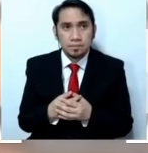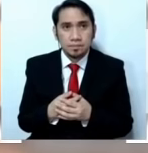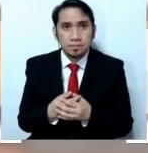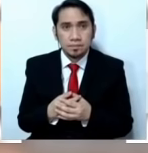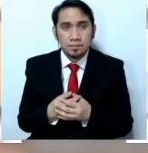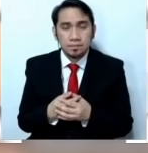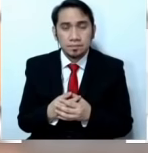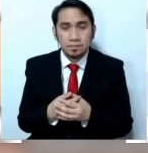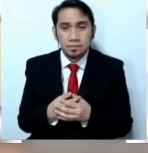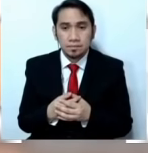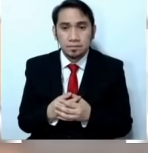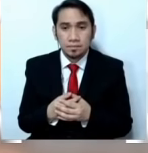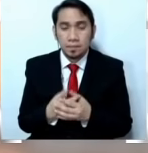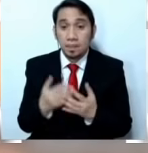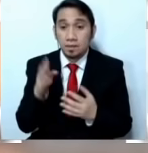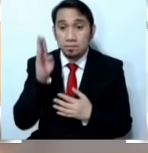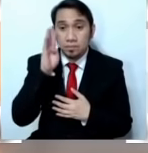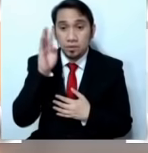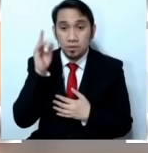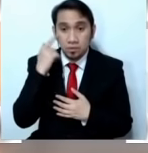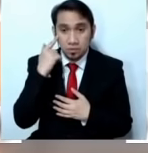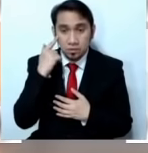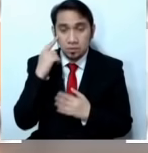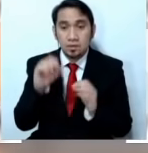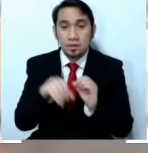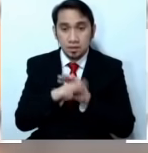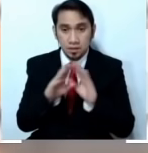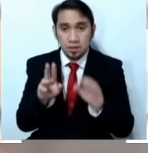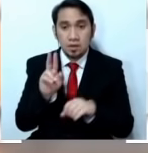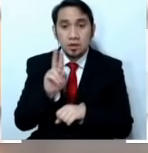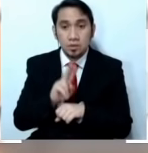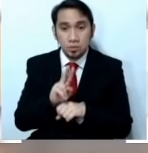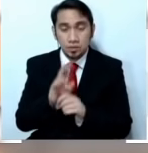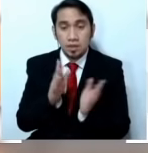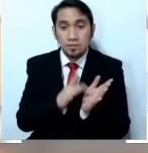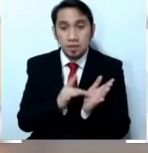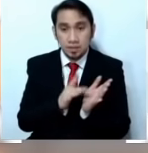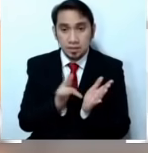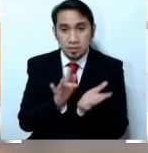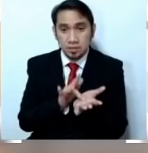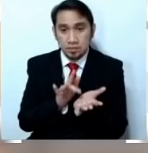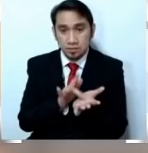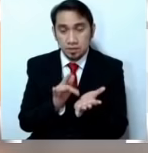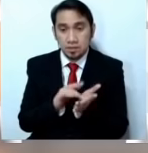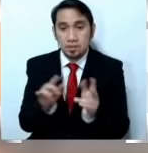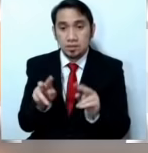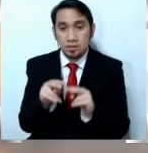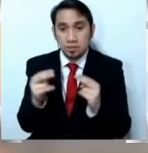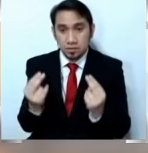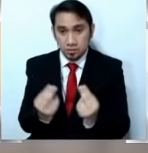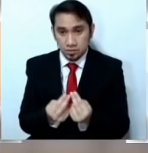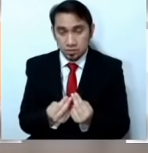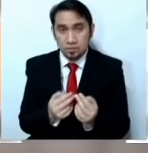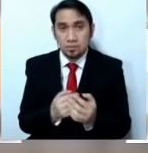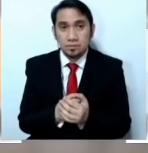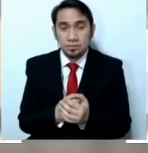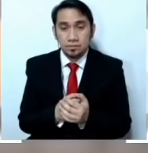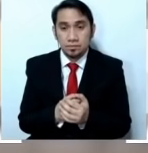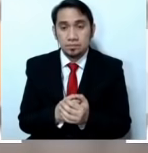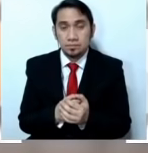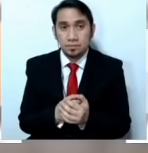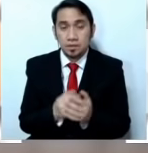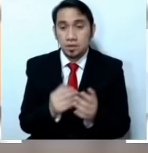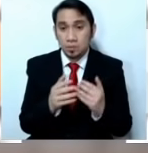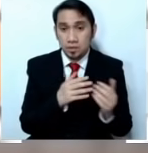ni Bongo ang kanyang posisyon in connivance with and obvious consent of Duterte as mayor and later on